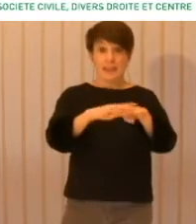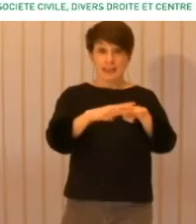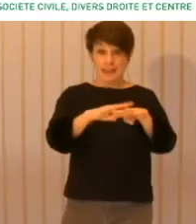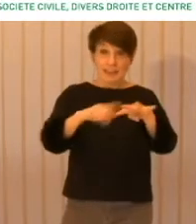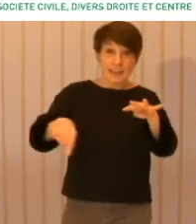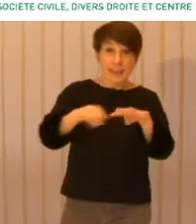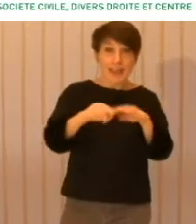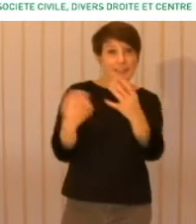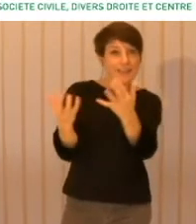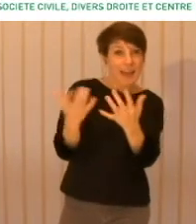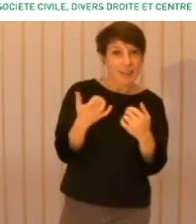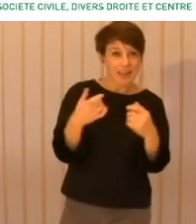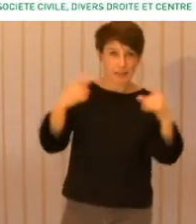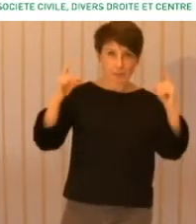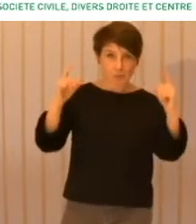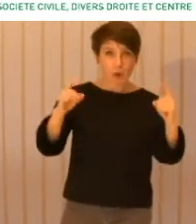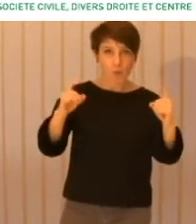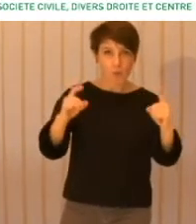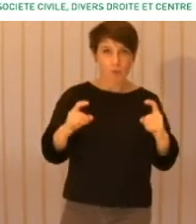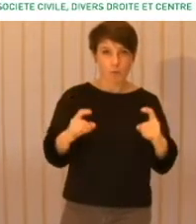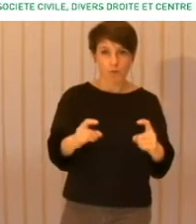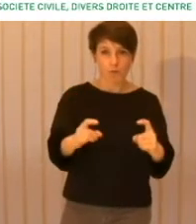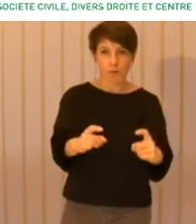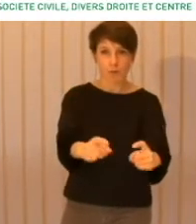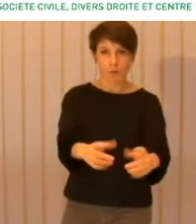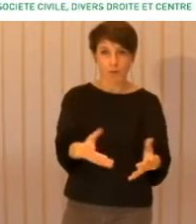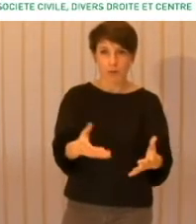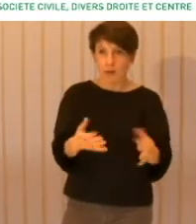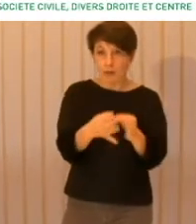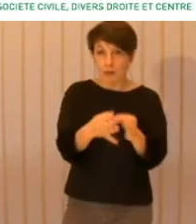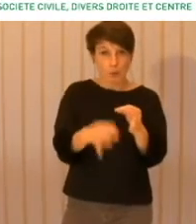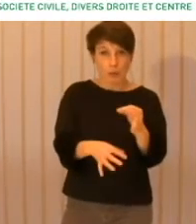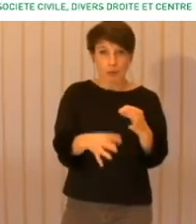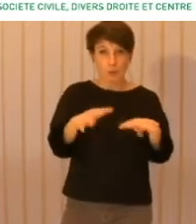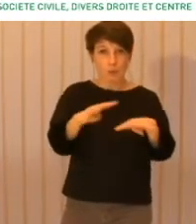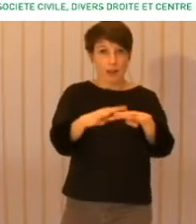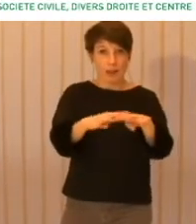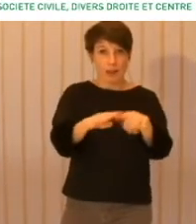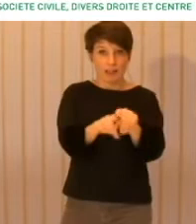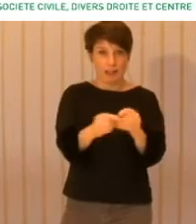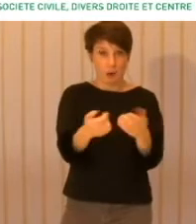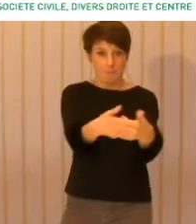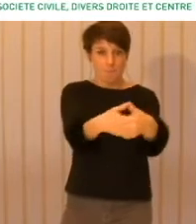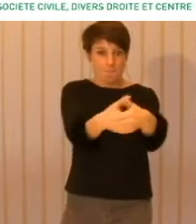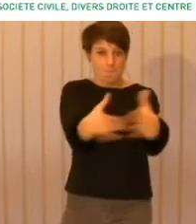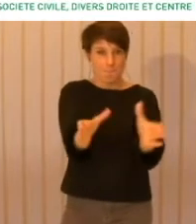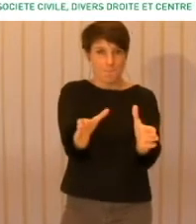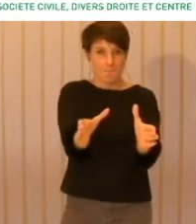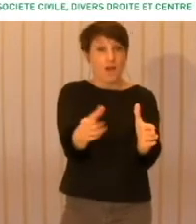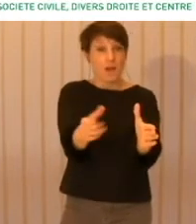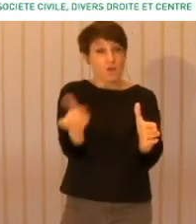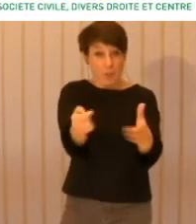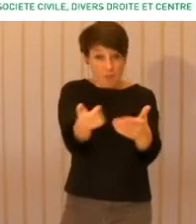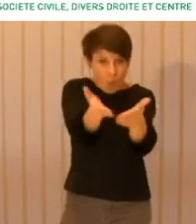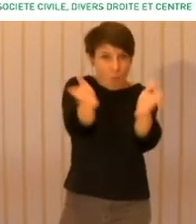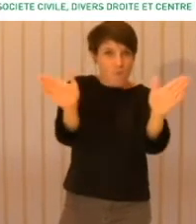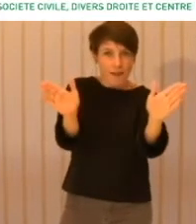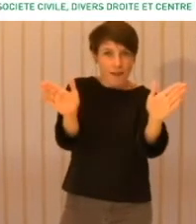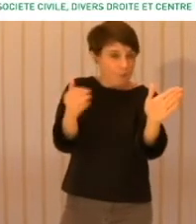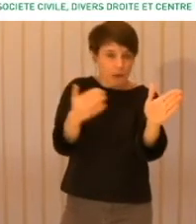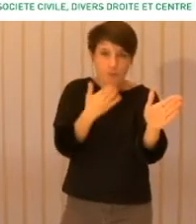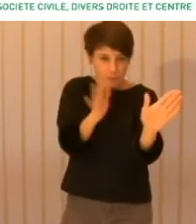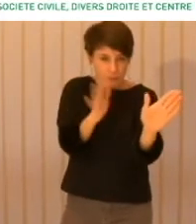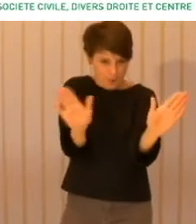moins en moins bonne, et ils sont devenus des NAS au lieu d'être des SAS de sortie pour les